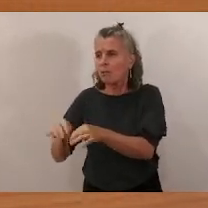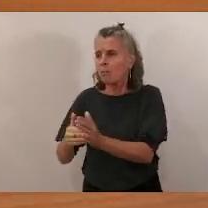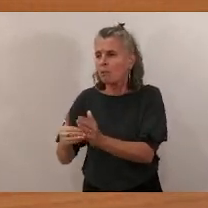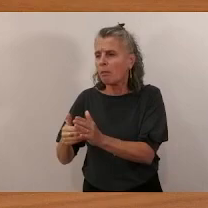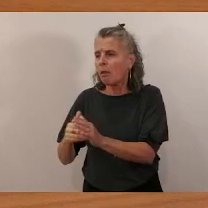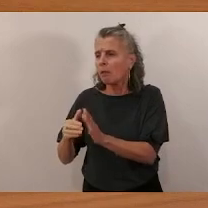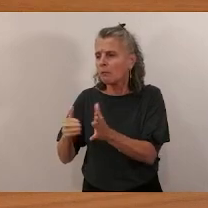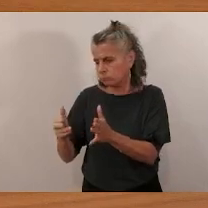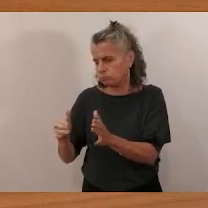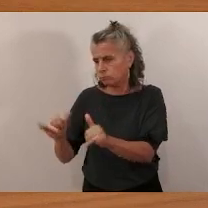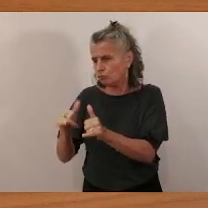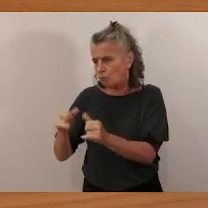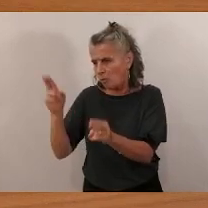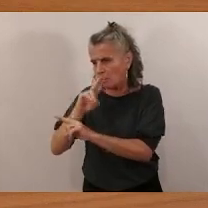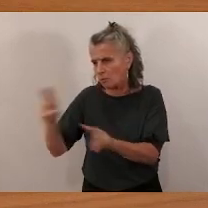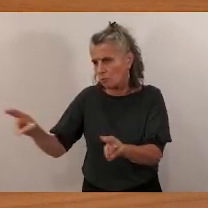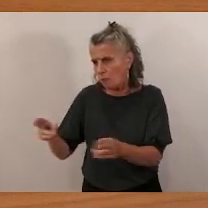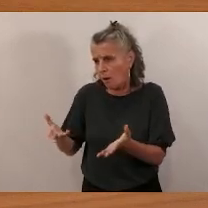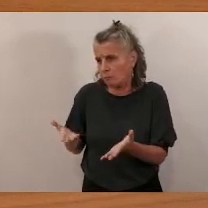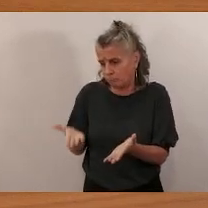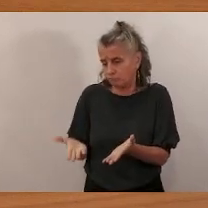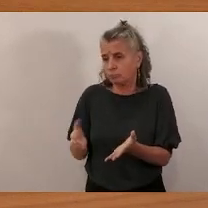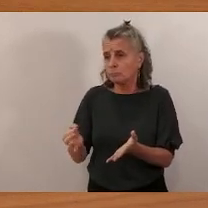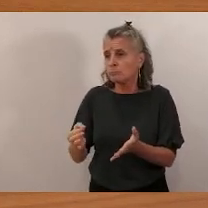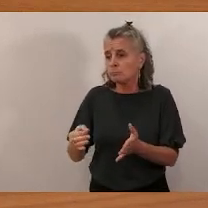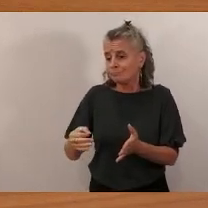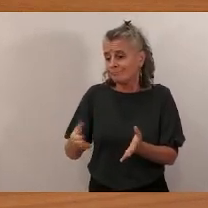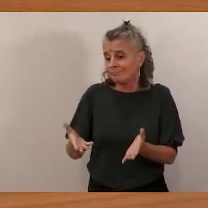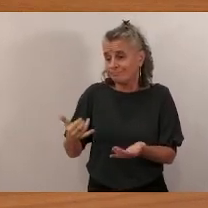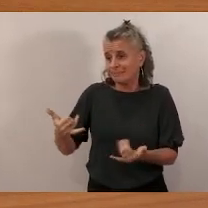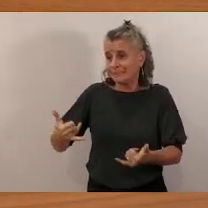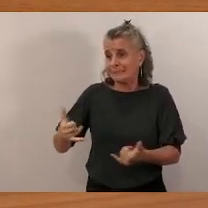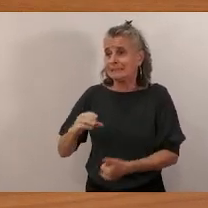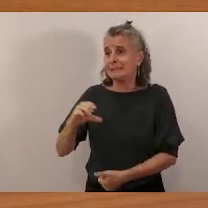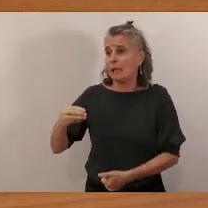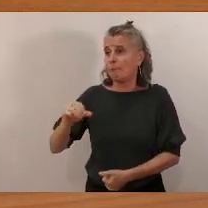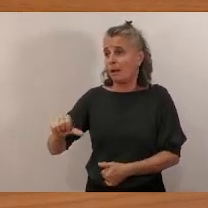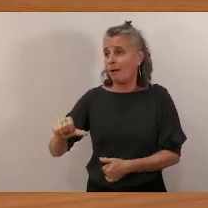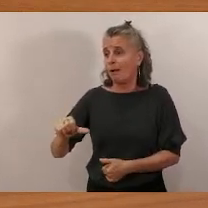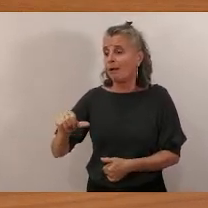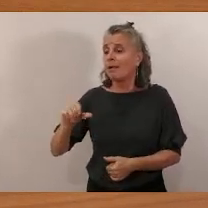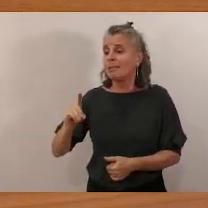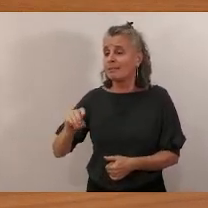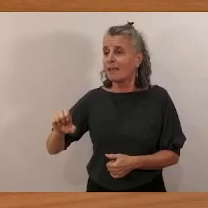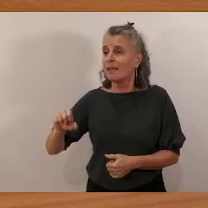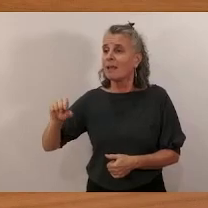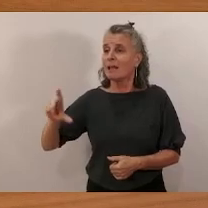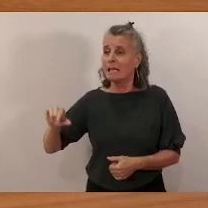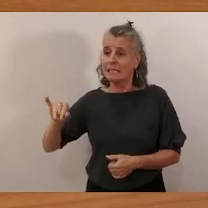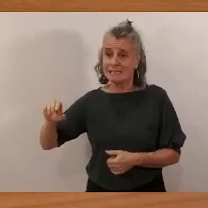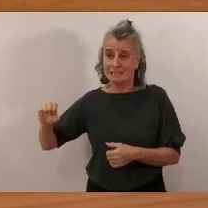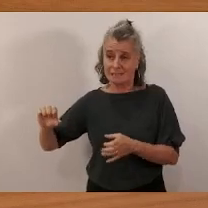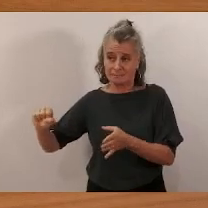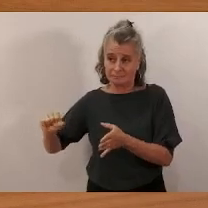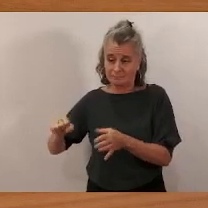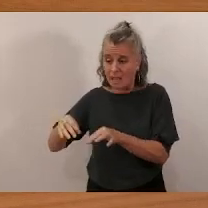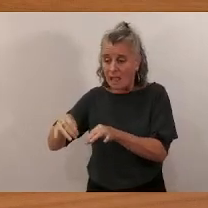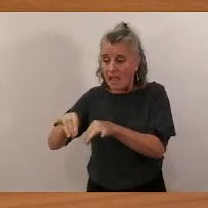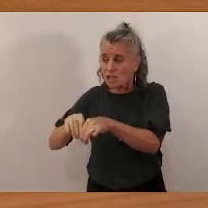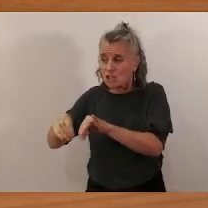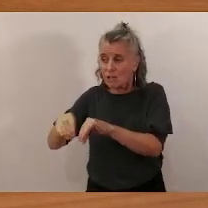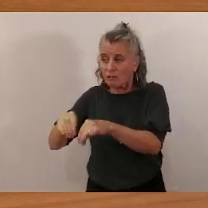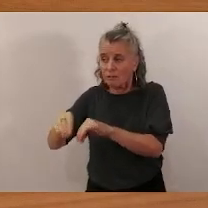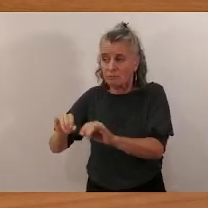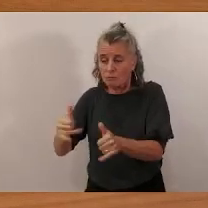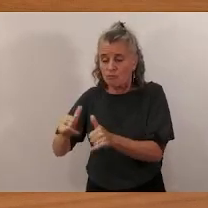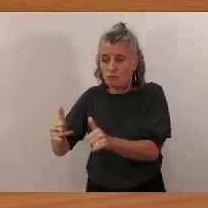organisé par Marseille Échecs dans notre CMA de Nice. Marseille Échecs, comme vous le savez bien, se développe dans notre équipement en